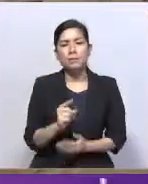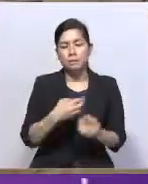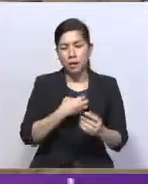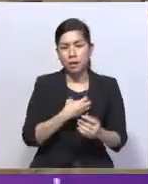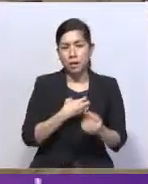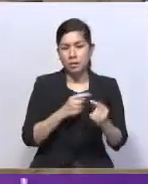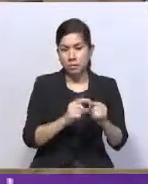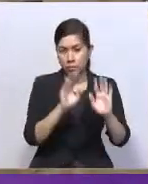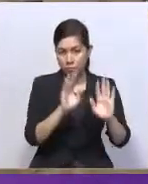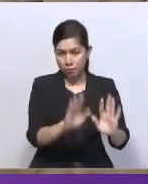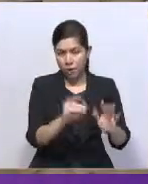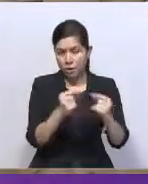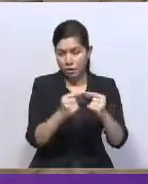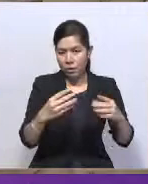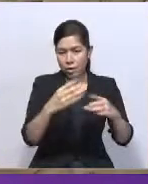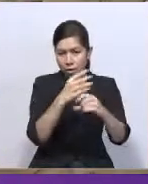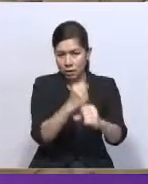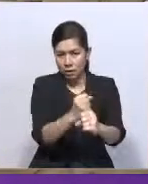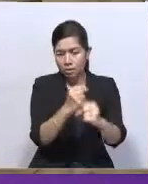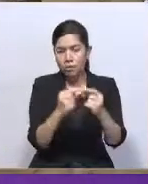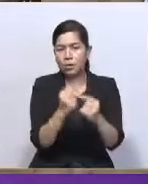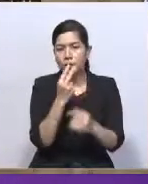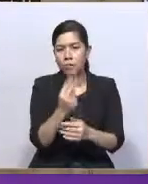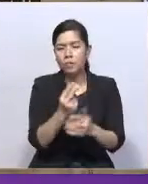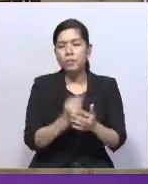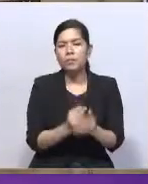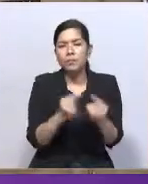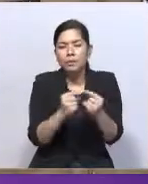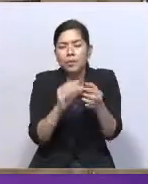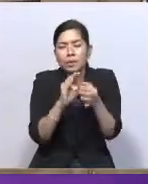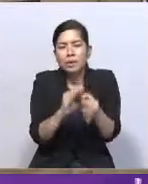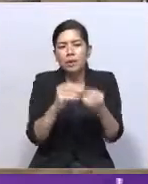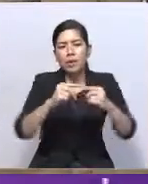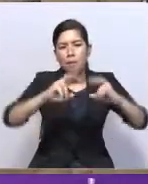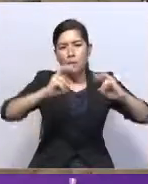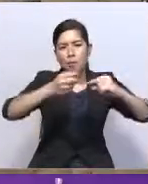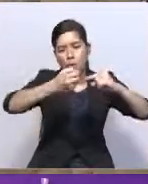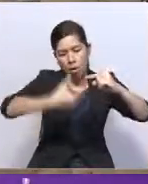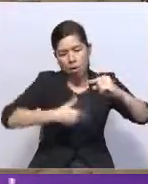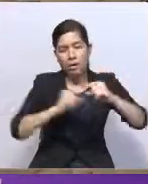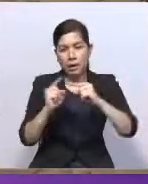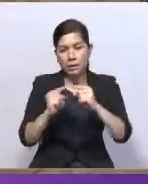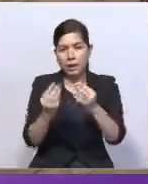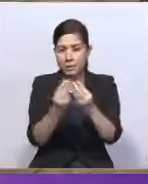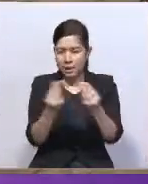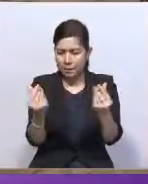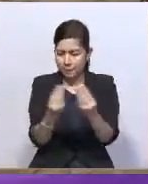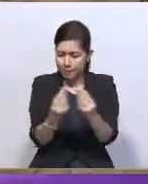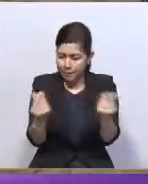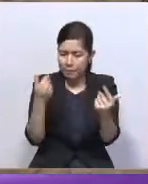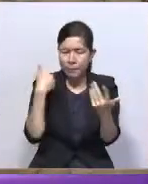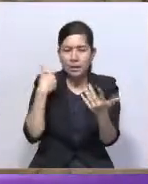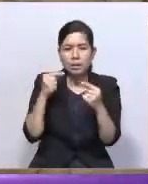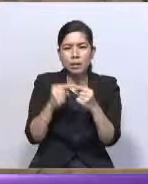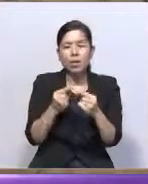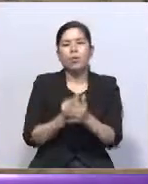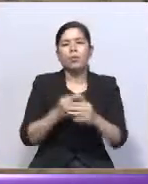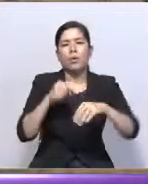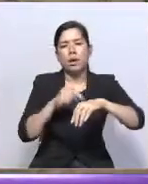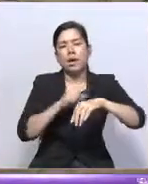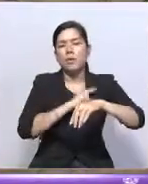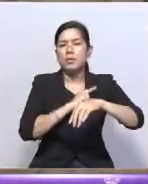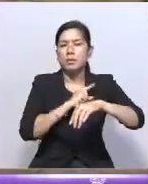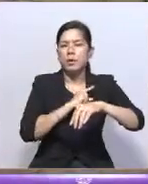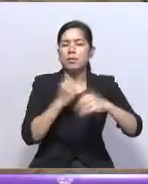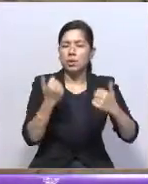ากจะพูดในภาพกว้างๆนะครับในรายละเอียดของแต่ละเรื่องเนี่ยหน่วยงานที่รับผิดชอบเดินหน้าแก้ปัญหาอย่างต่อเนื่องนะครับขณะ